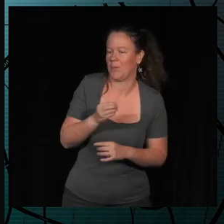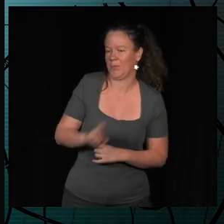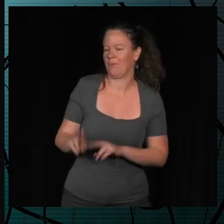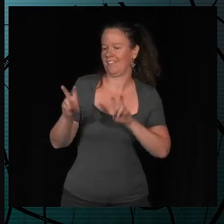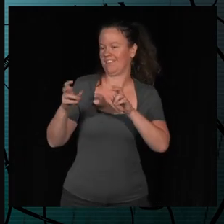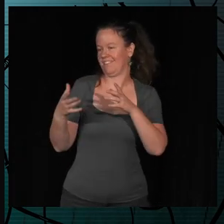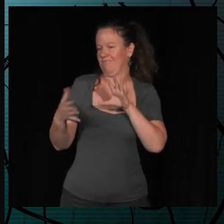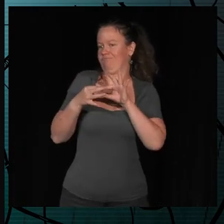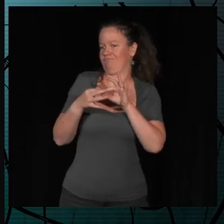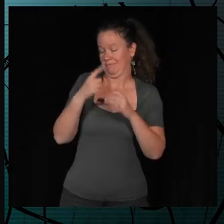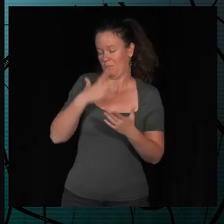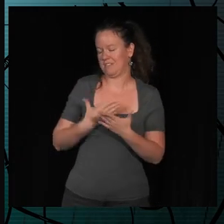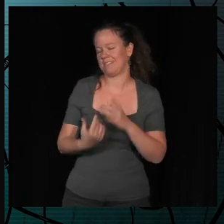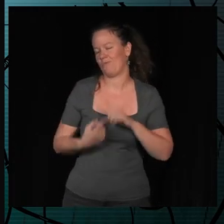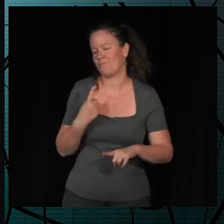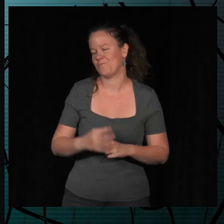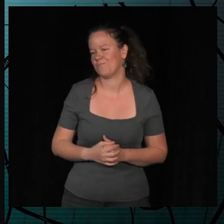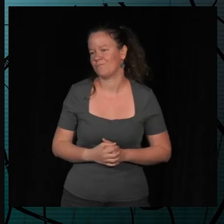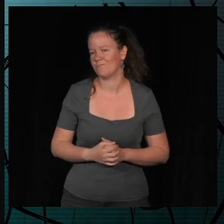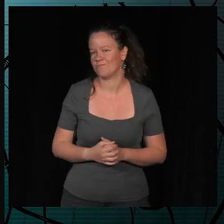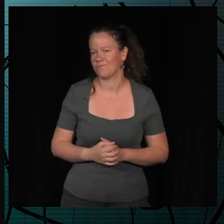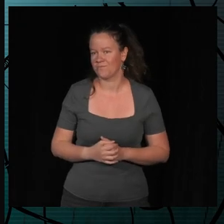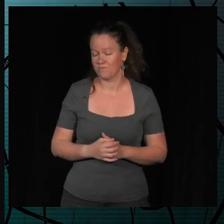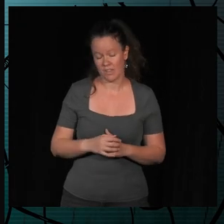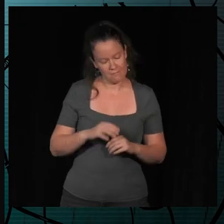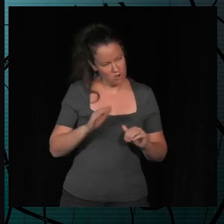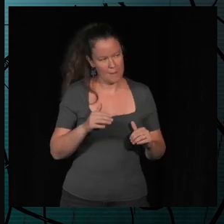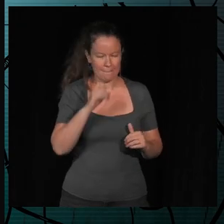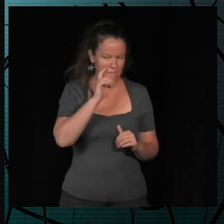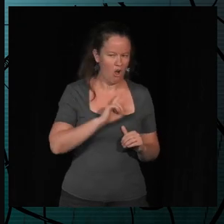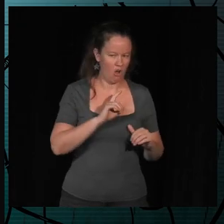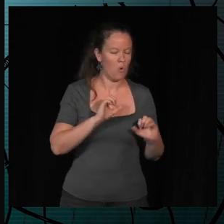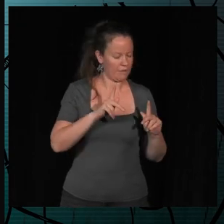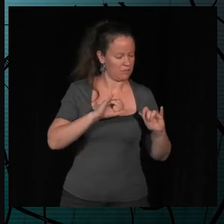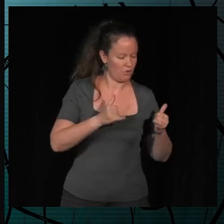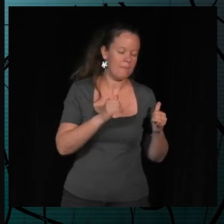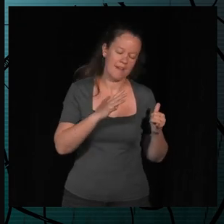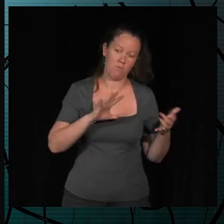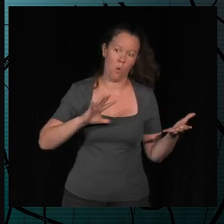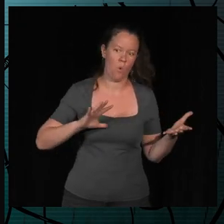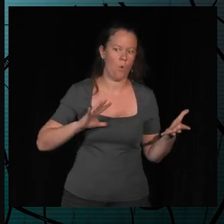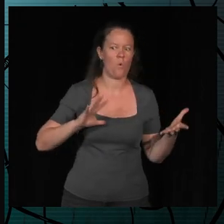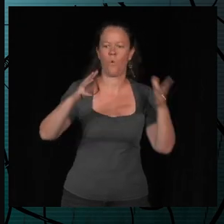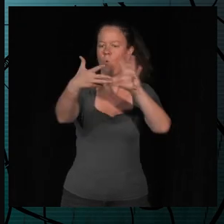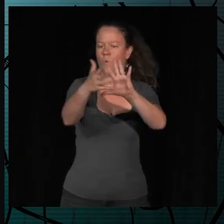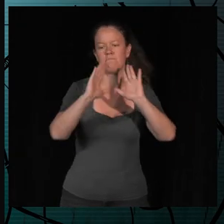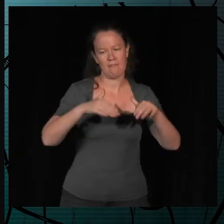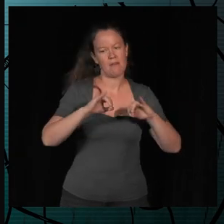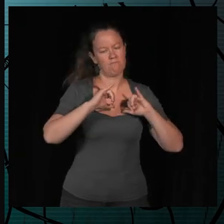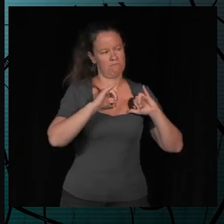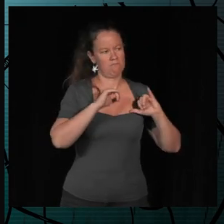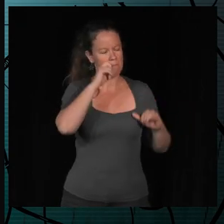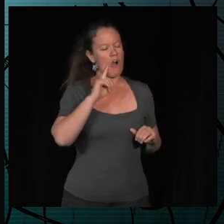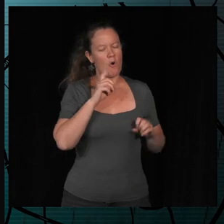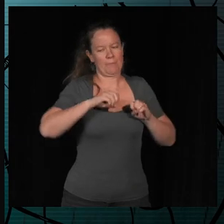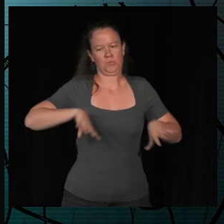me paraît essentiel mais c'est vrai que les jeux ont quand même tellement évolué qu'on se retrouve des fois un peu perdu aussi puis voilà